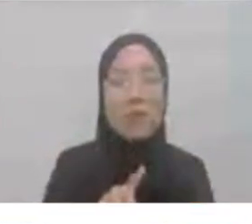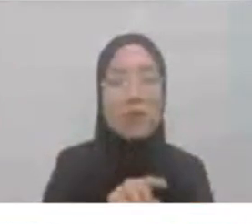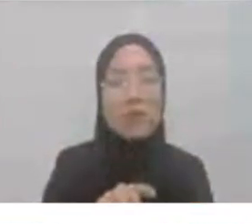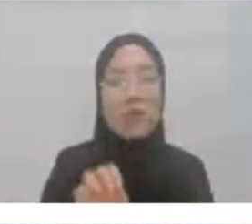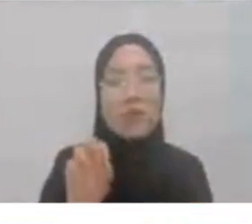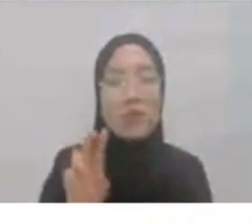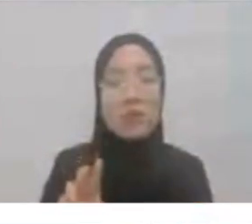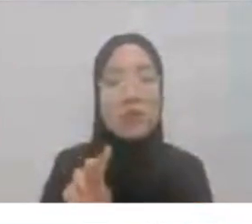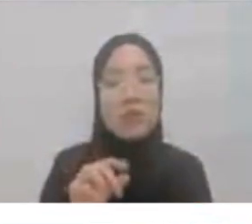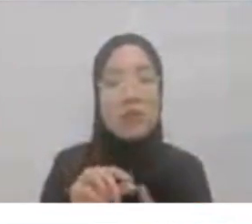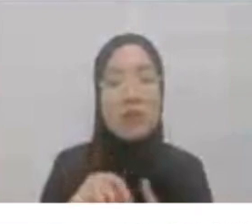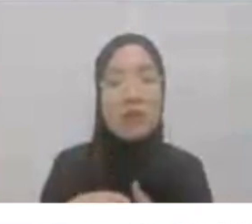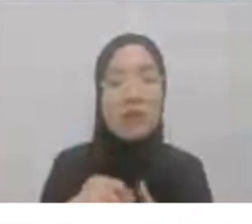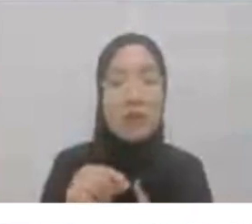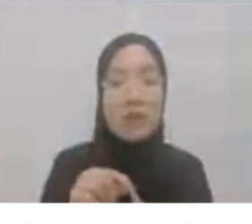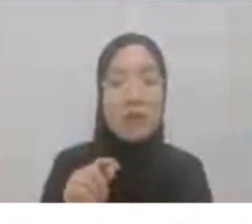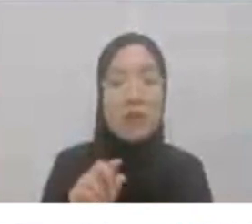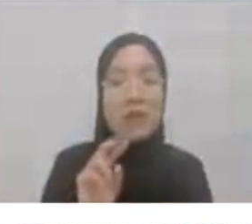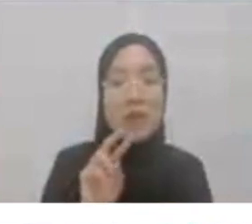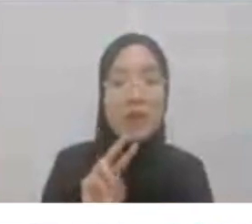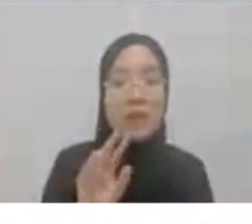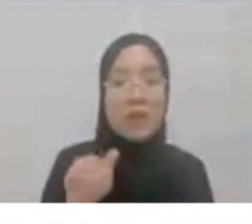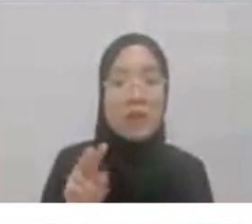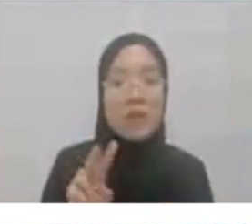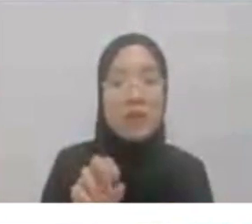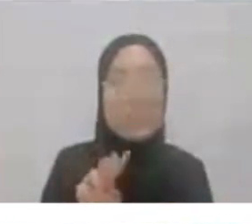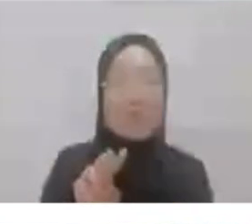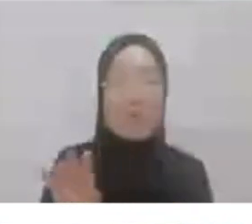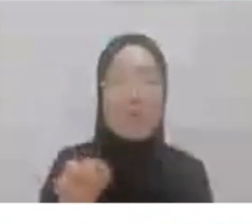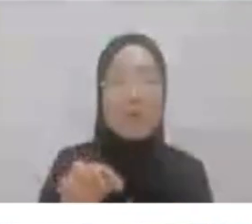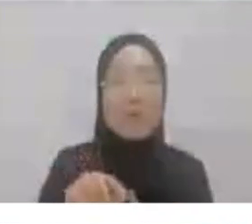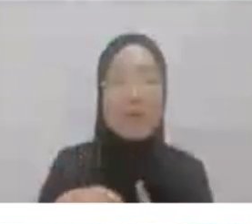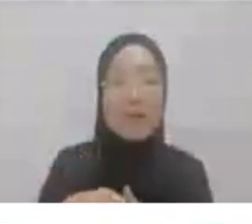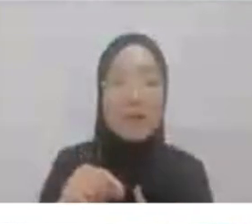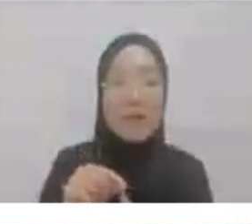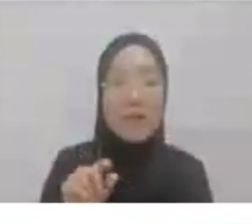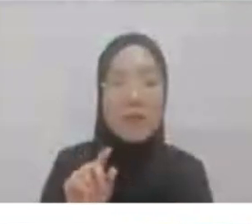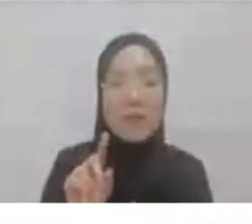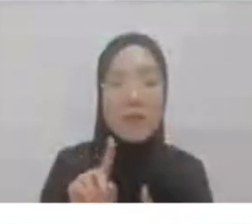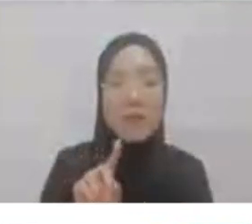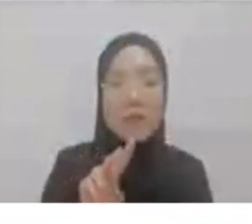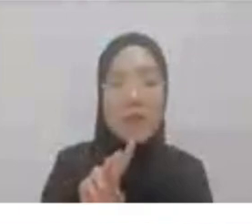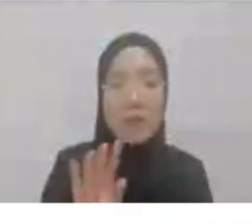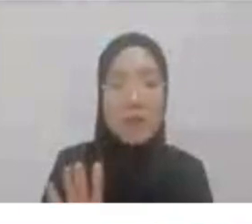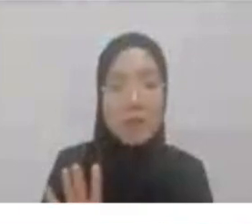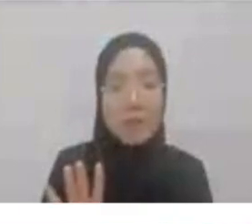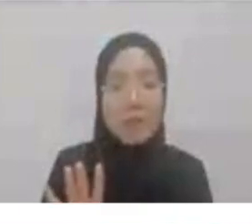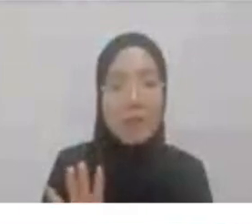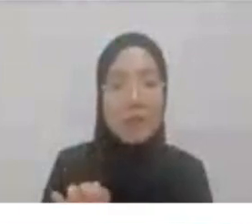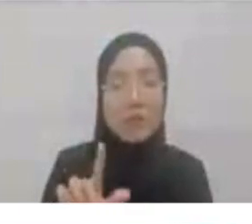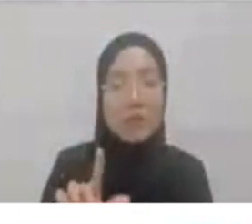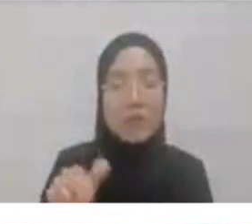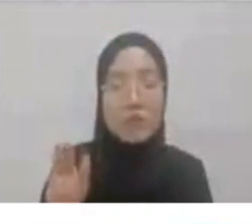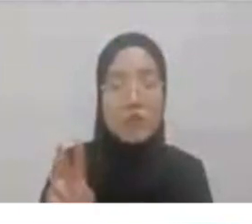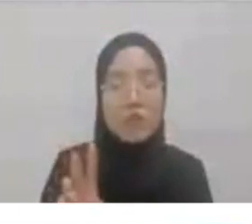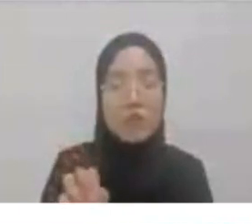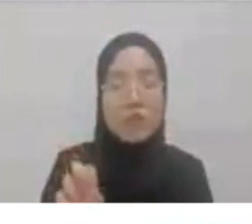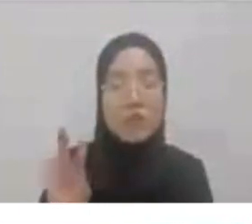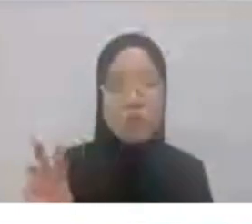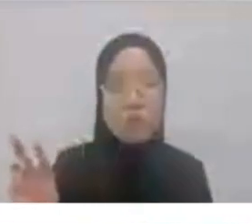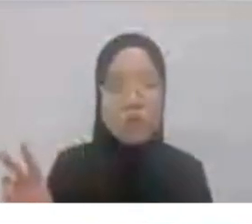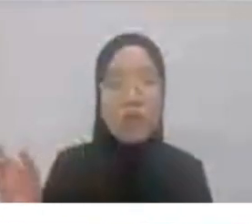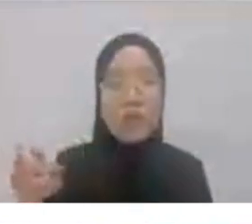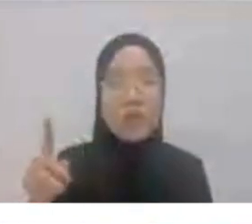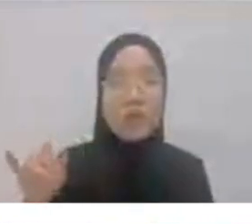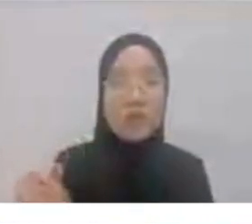PKPU 2523 pasal 124 PKPU 7222 seharusnya ketika pemilih khusus tersebut tiba di TPS pemilih atas nama